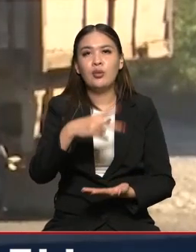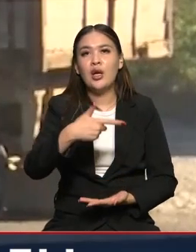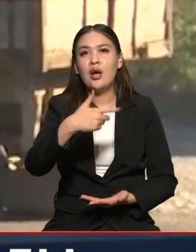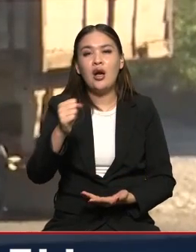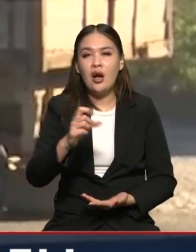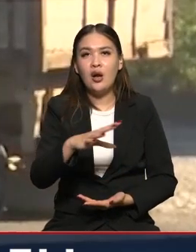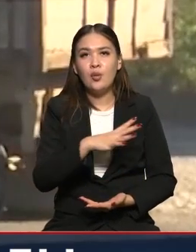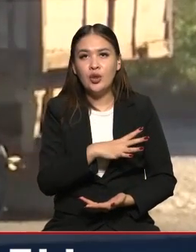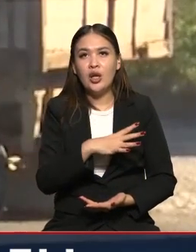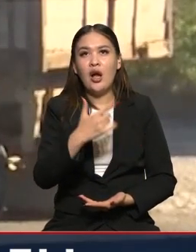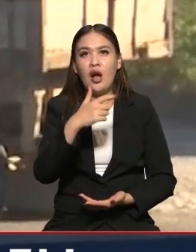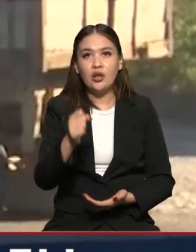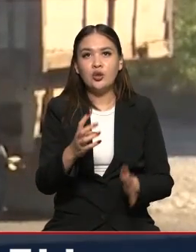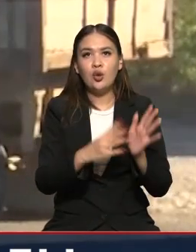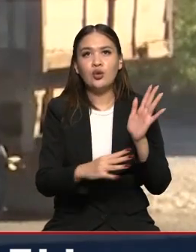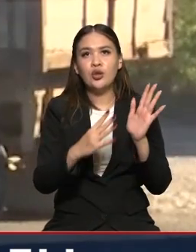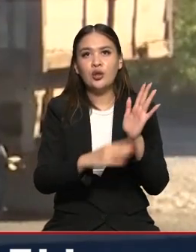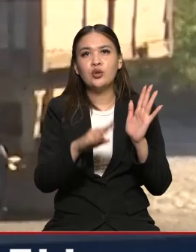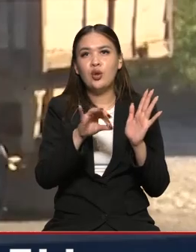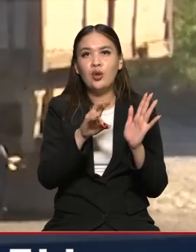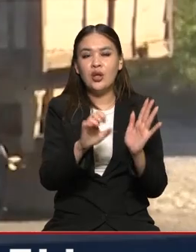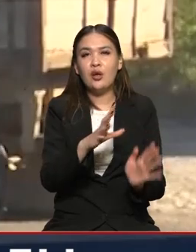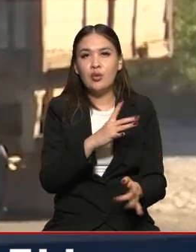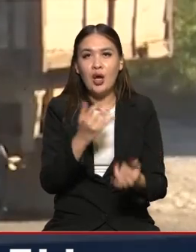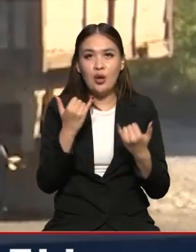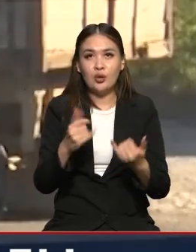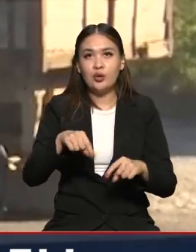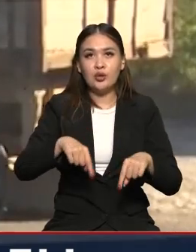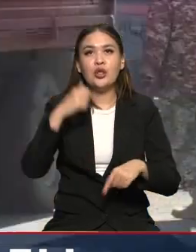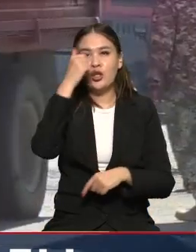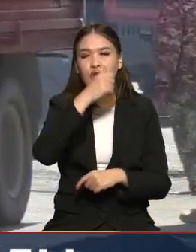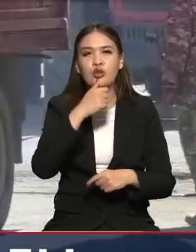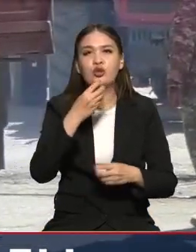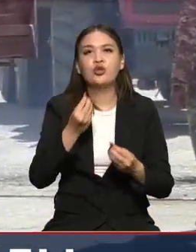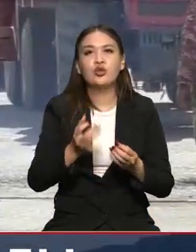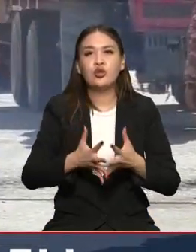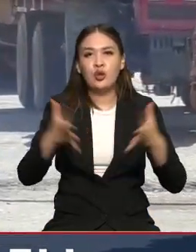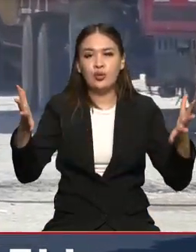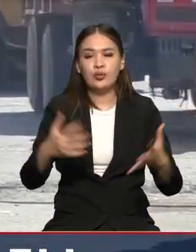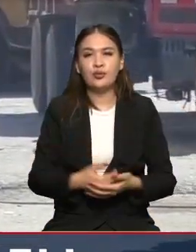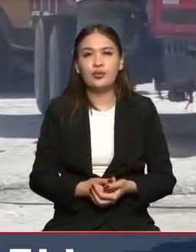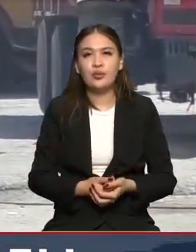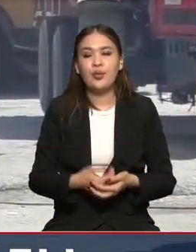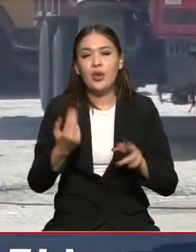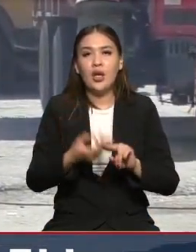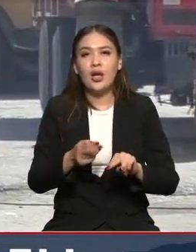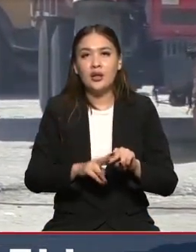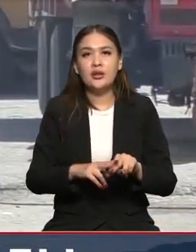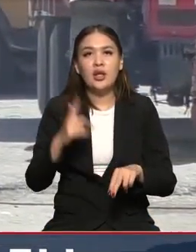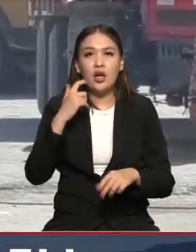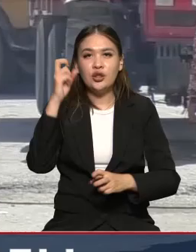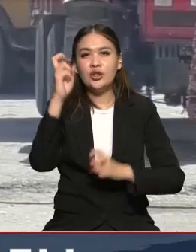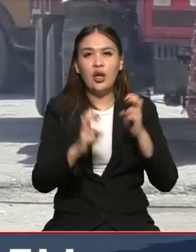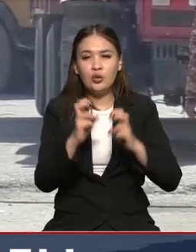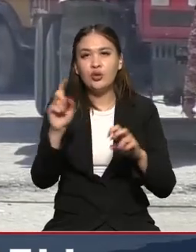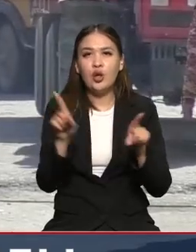Былтыр гектарына 90 тоннадан алдық. Биылғы көрсеткіш одан жоғары. Өнім жылдағыдан мол болғандықтан құмшекер шығаратын